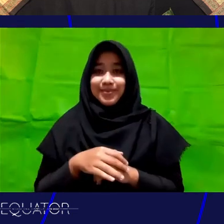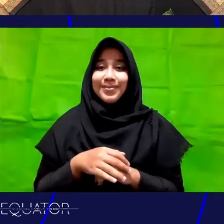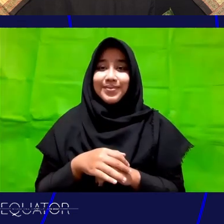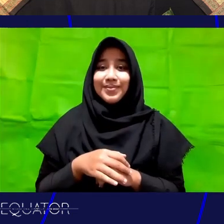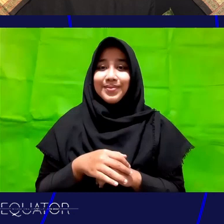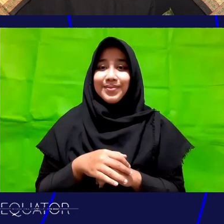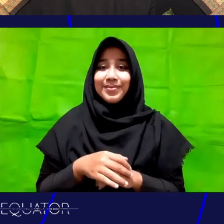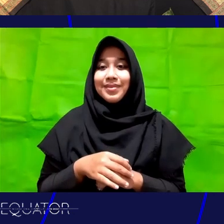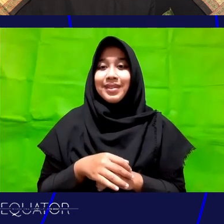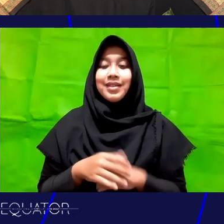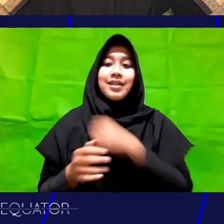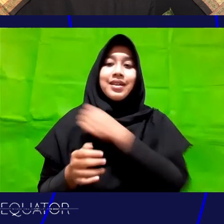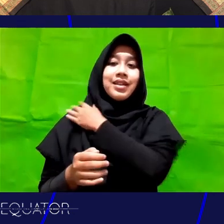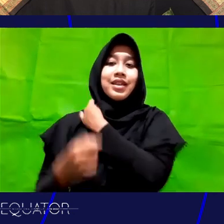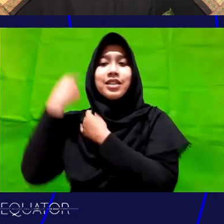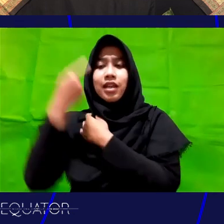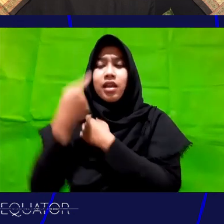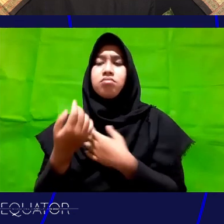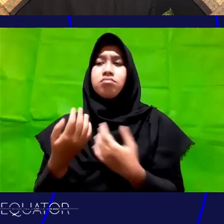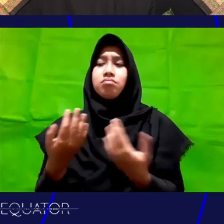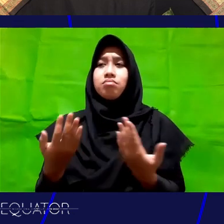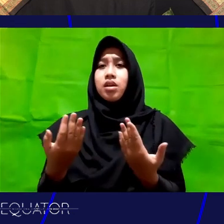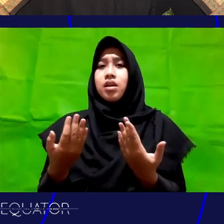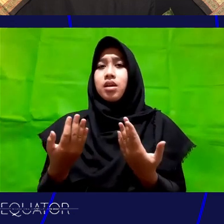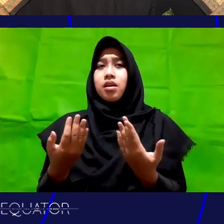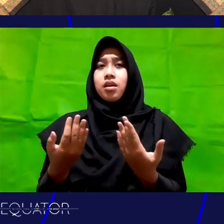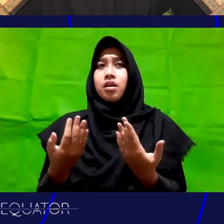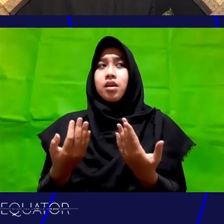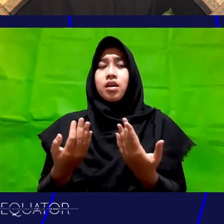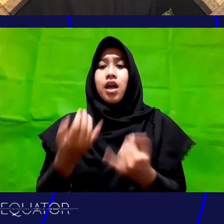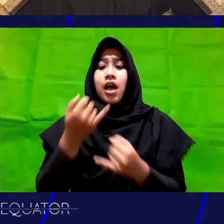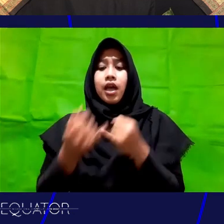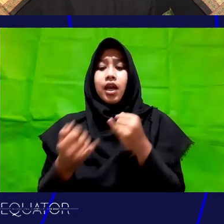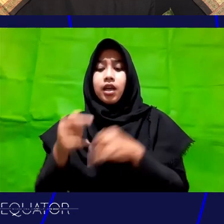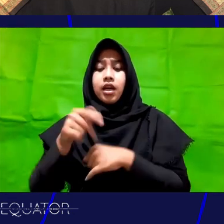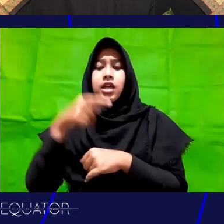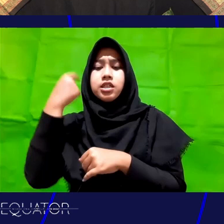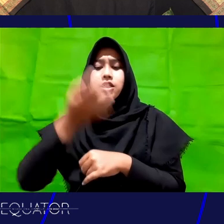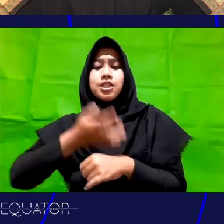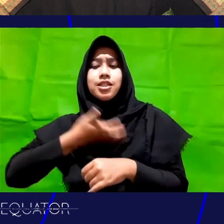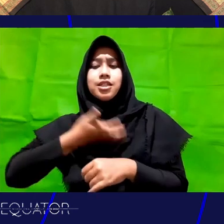Okay. Seringkali memang apa ya? Akhir-akhir ini kita lebih senang kalau